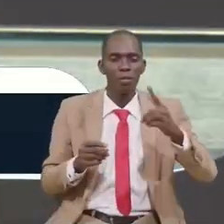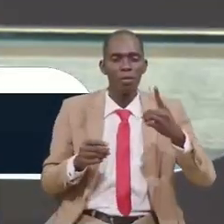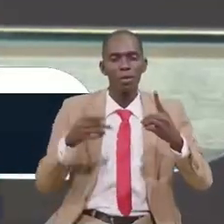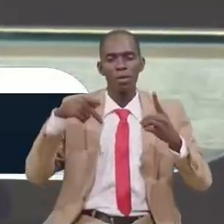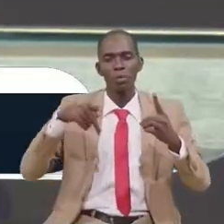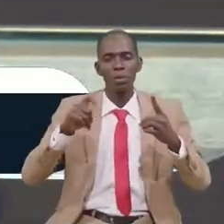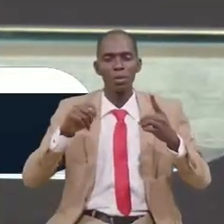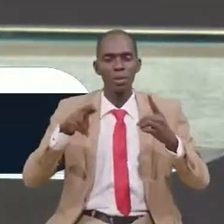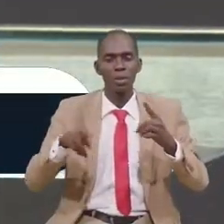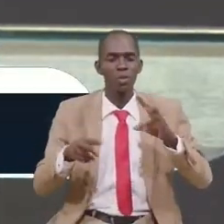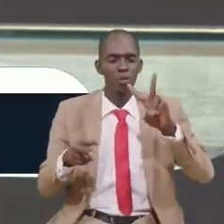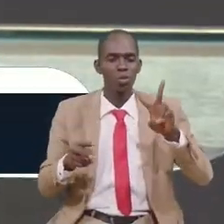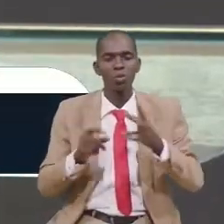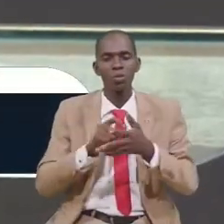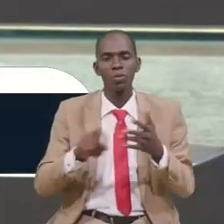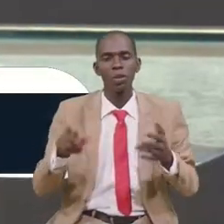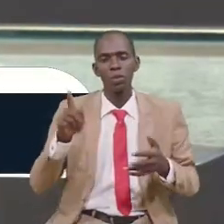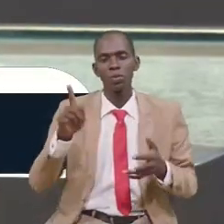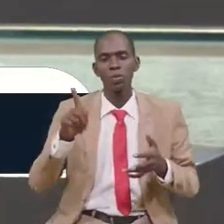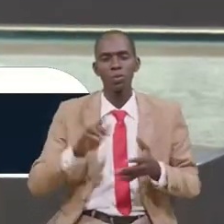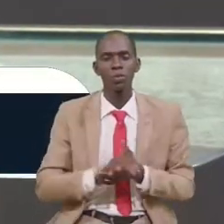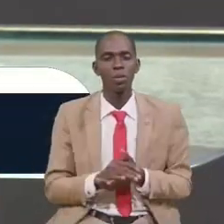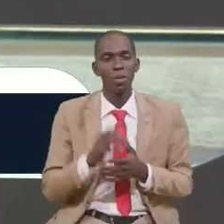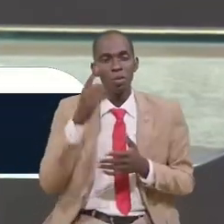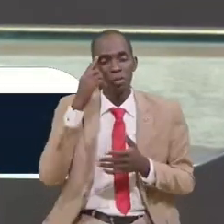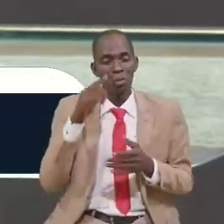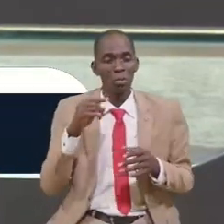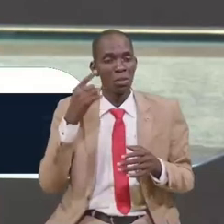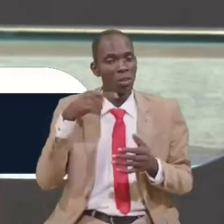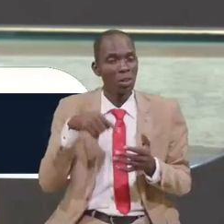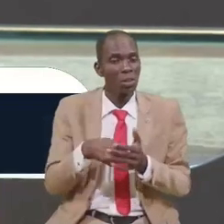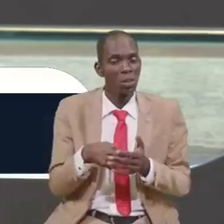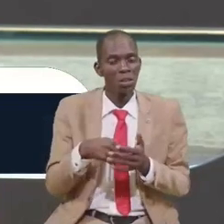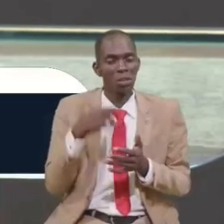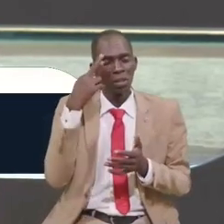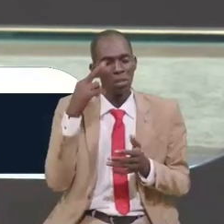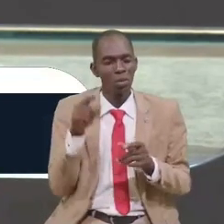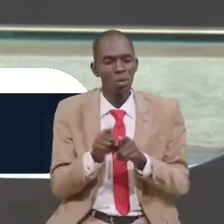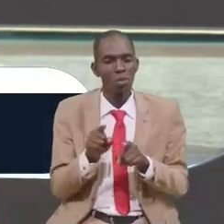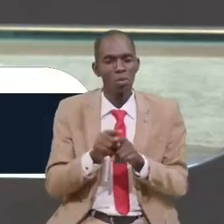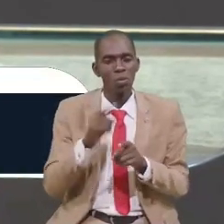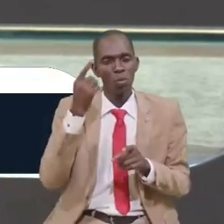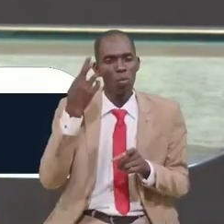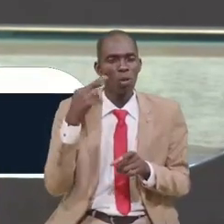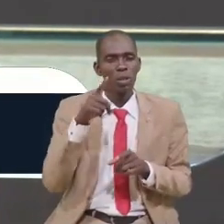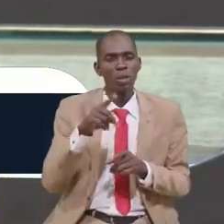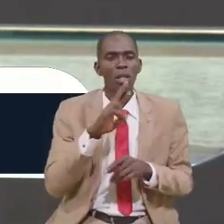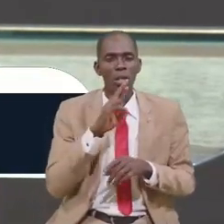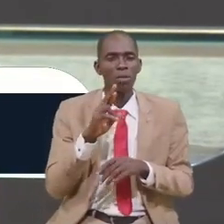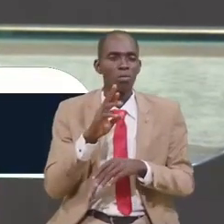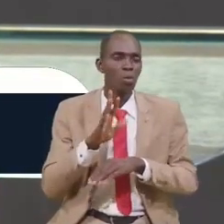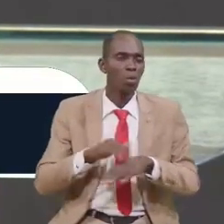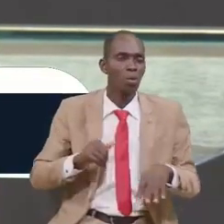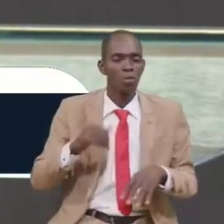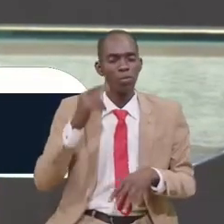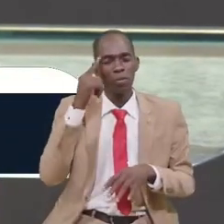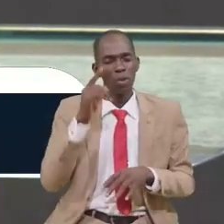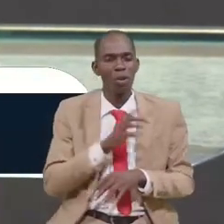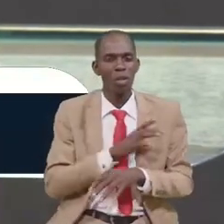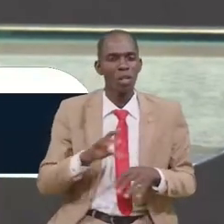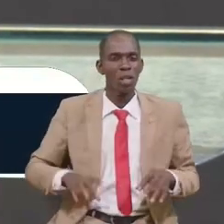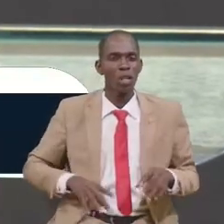verset 21. C'est à cela que vous avez été appelés. Parce que Christ aussi a souffert pour